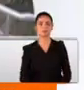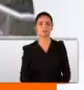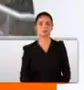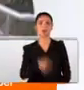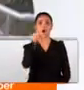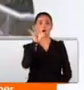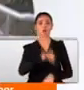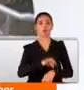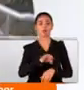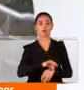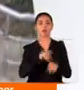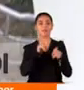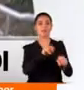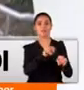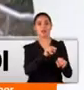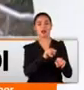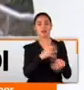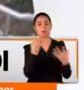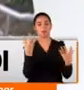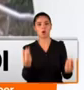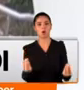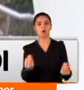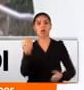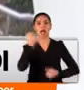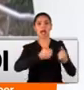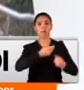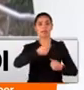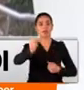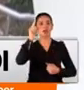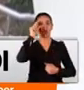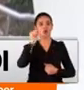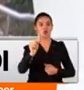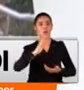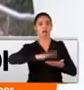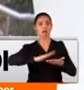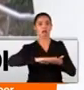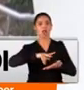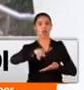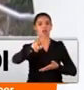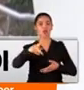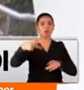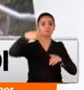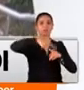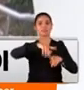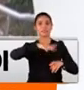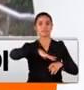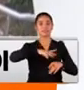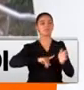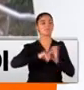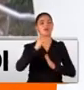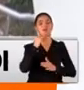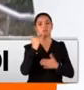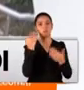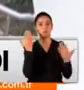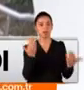O anlarda nefes kesen kovalamaca yaşandı. Aracıyla kaçan şüpheli arkadaşlarını yolda almaya çalıştı ancak başarılı